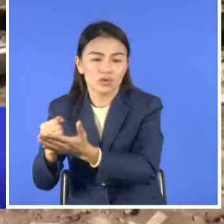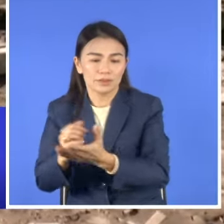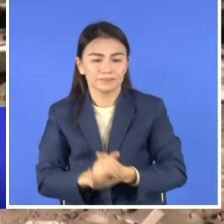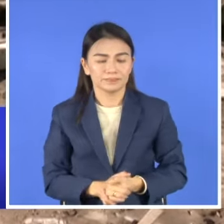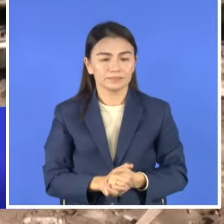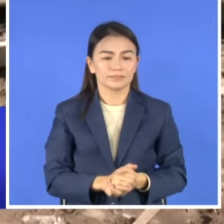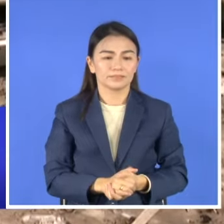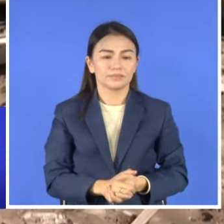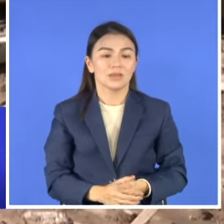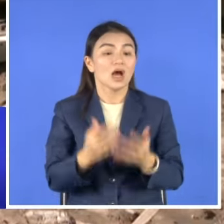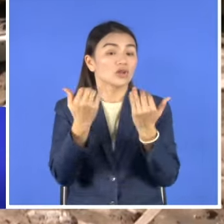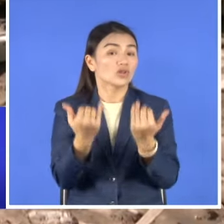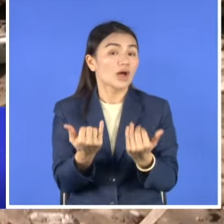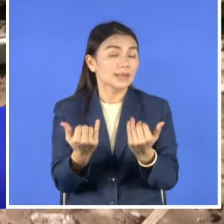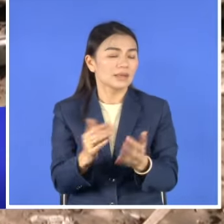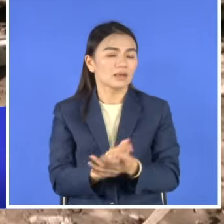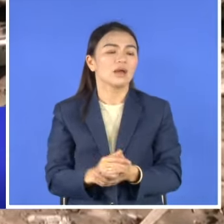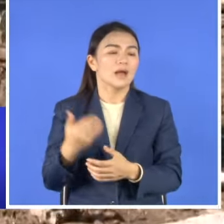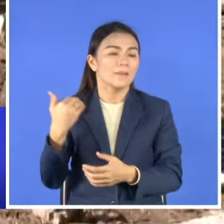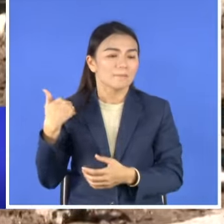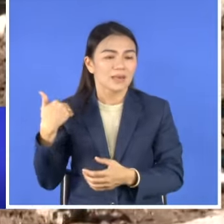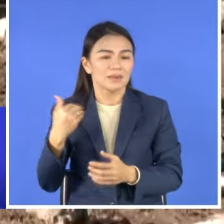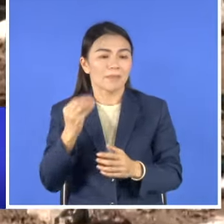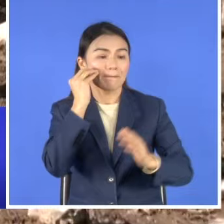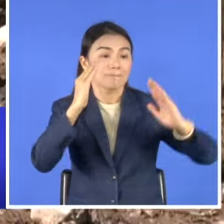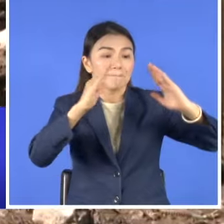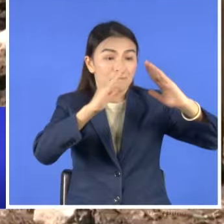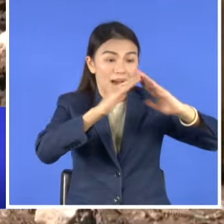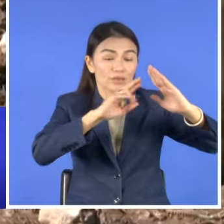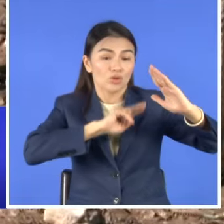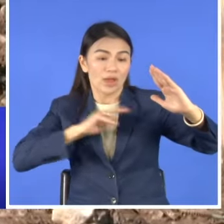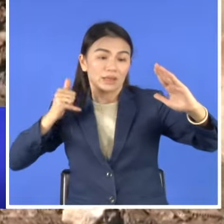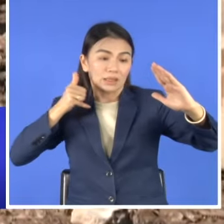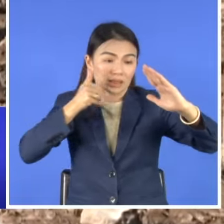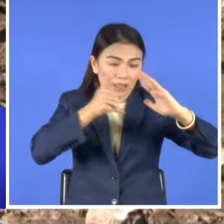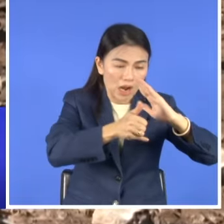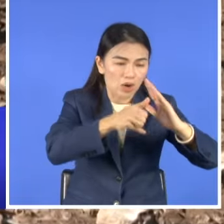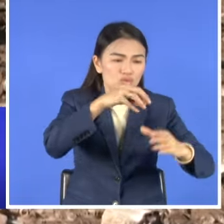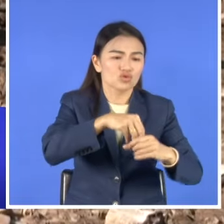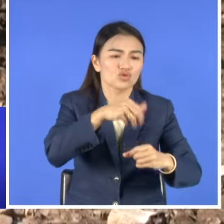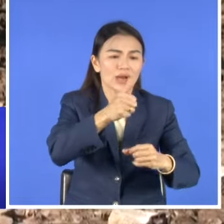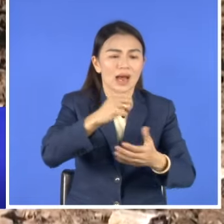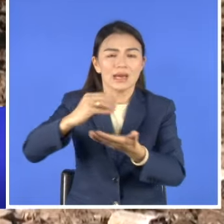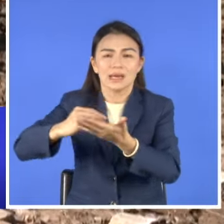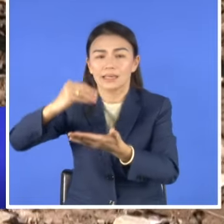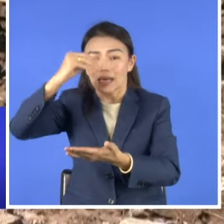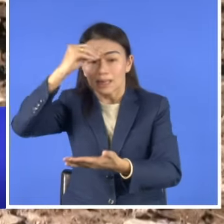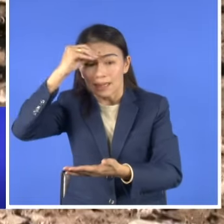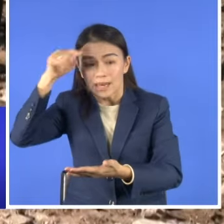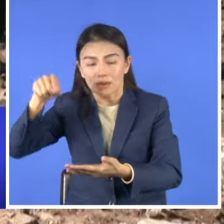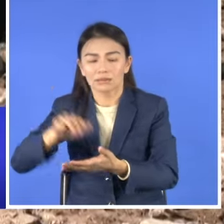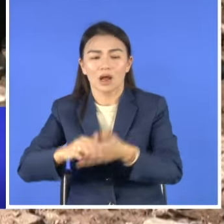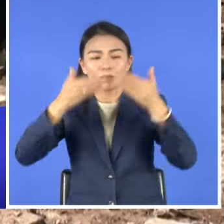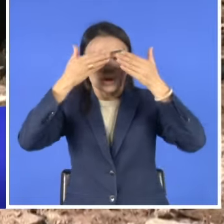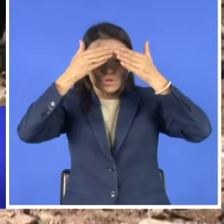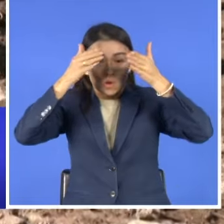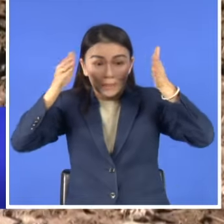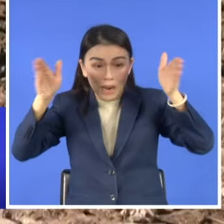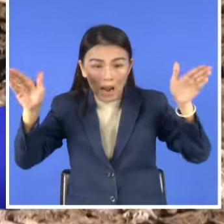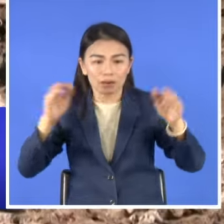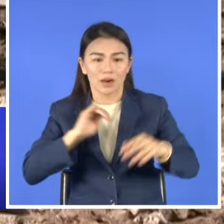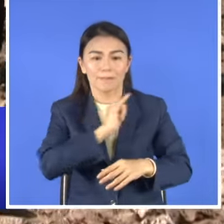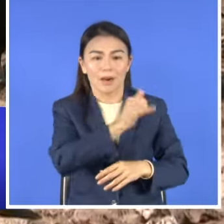นะครับประชาชนบางส่วนก็เริ่มทยอยกลับเข้าสู่บ้านอาศัยอยู่ในบ้านได้แล้วส่วนนักศึกษาอุเทนถวายอ่าก็ยังได้ประสบการณ์นะมีส่วนช่วย